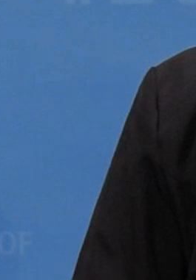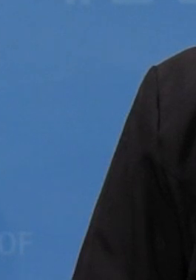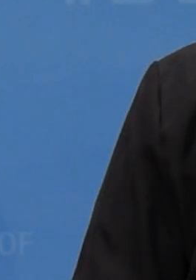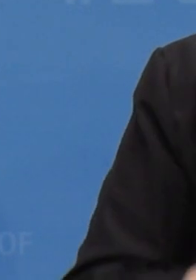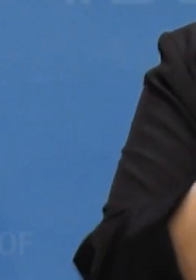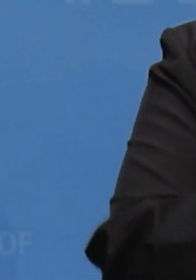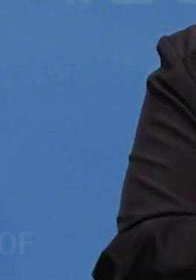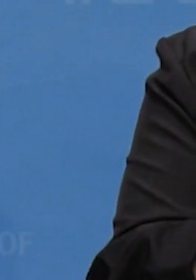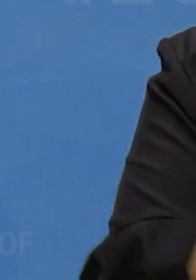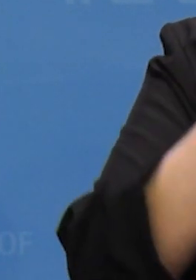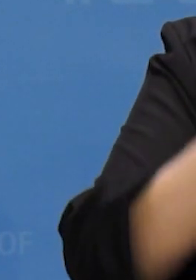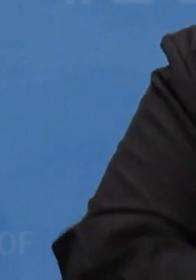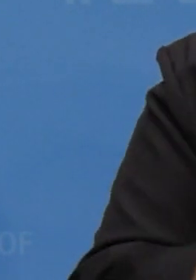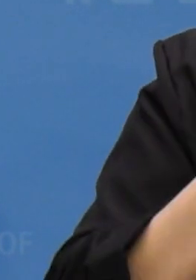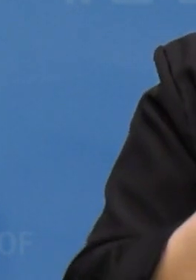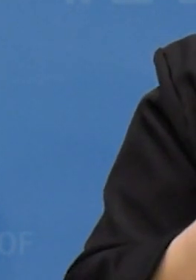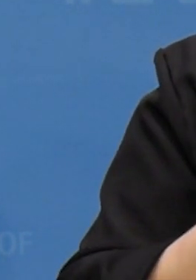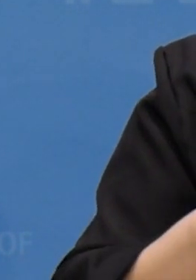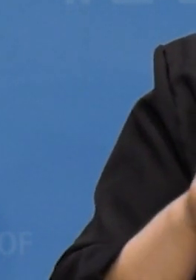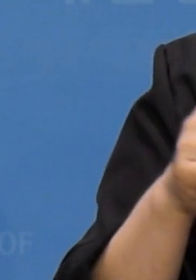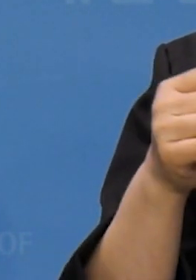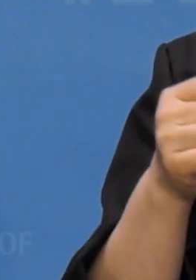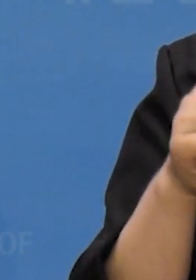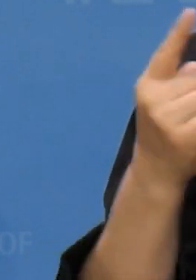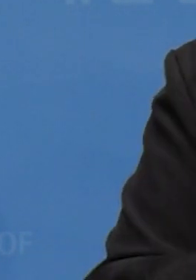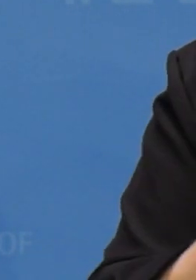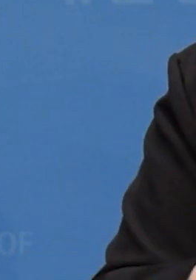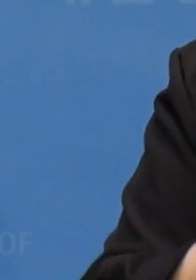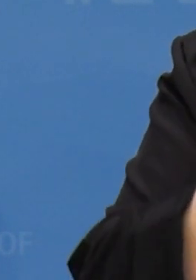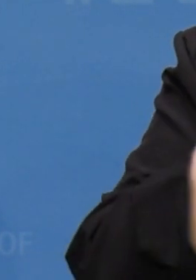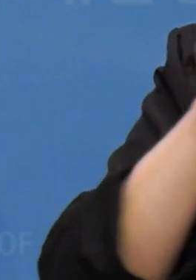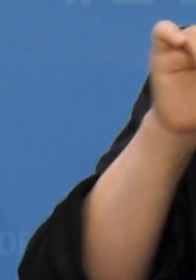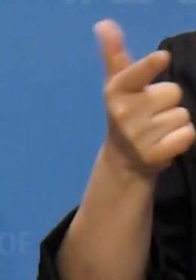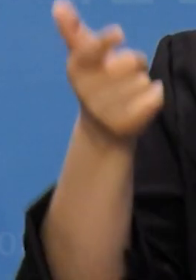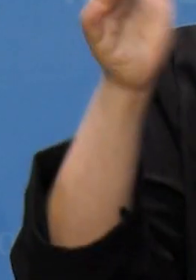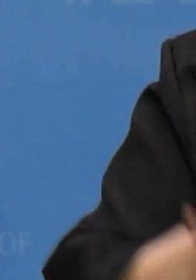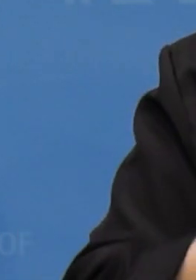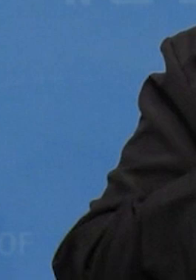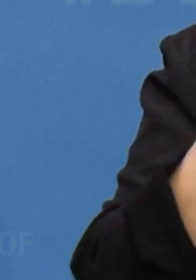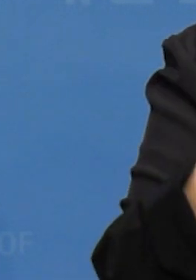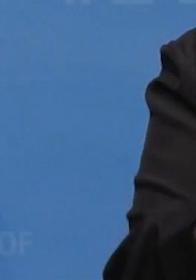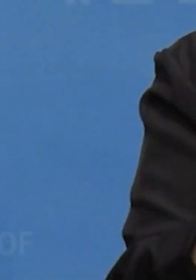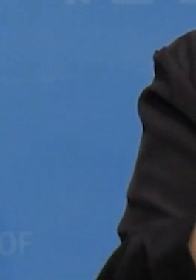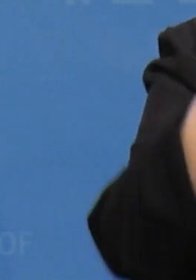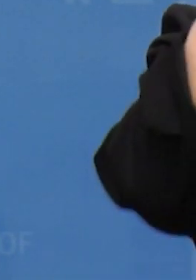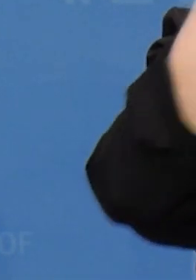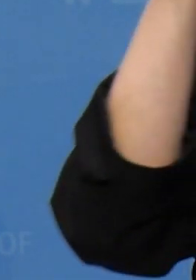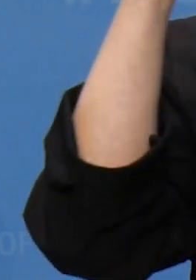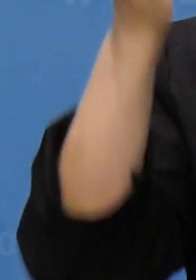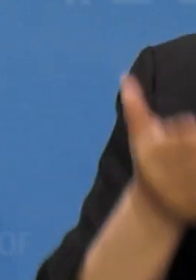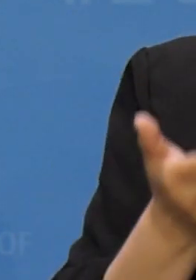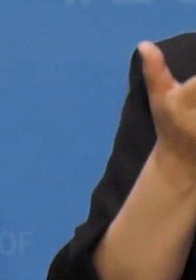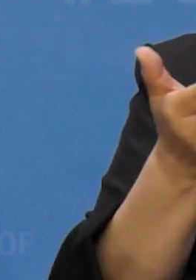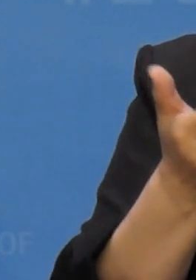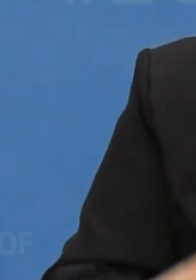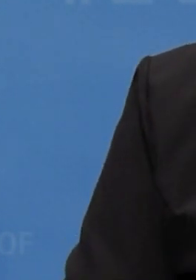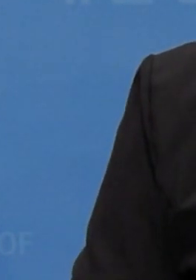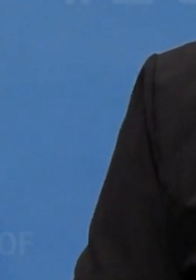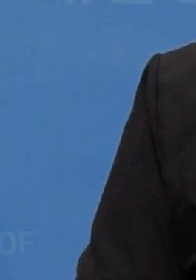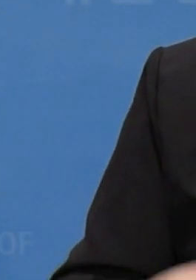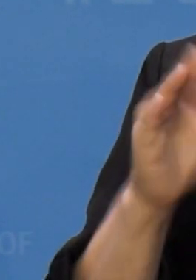규정까지 입맛에 맞게 해석하고 사실이 아닌 것을 사실인 것처럼 우기며 됐고